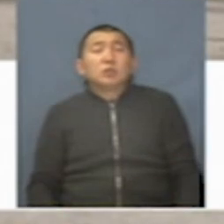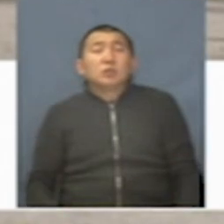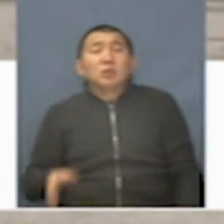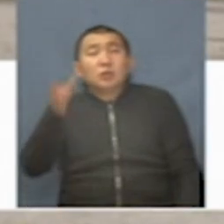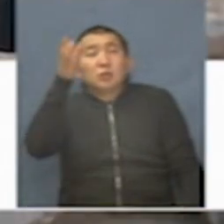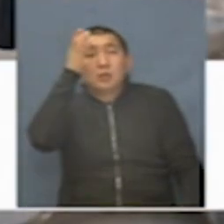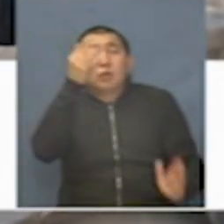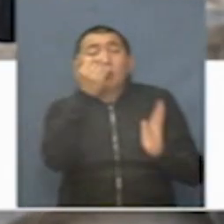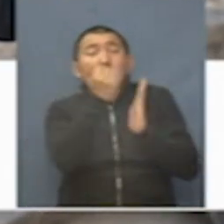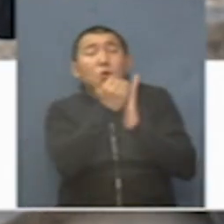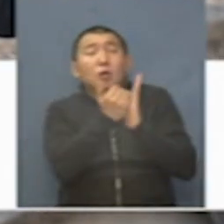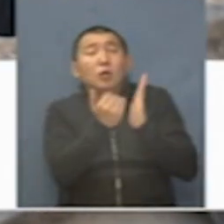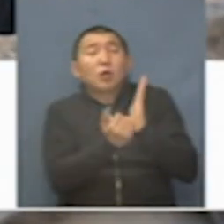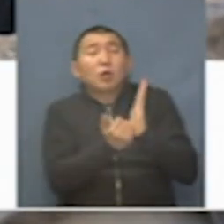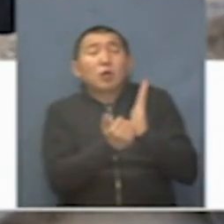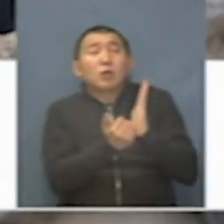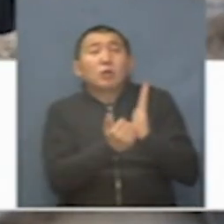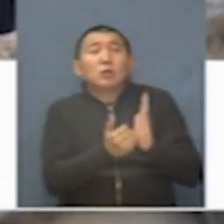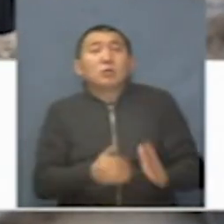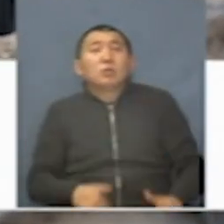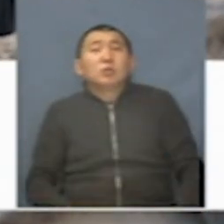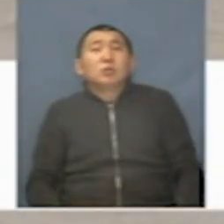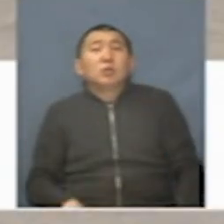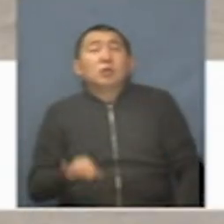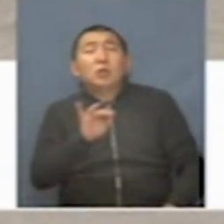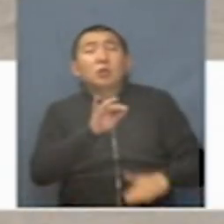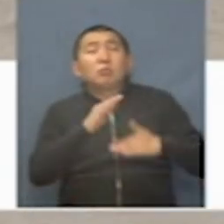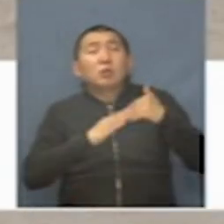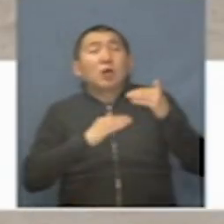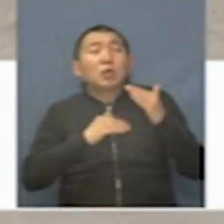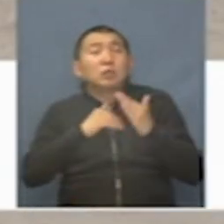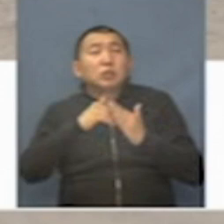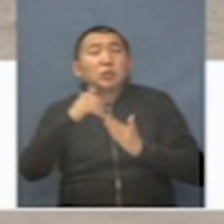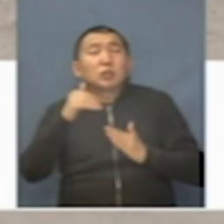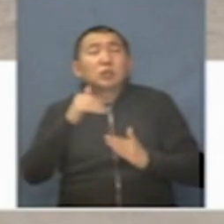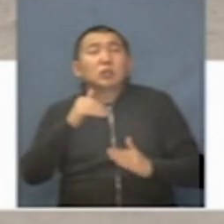Образовательная программа, сочетающая теоретические знания и практические навыки,